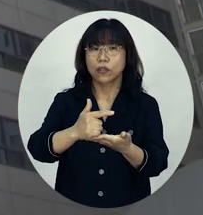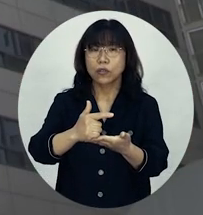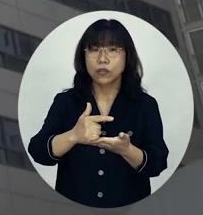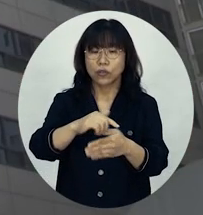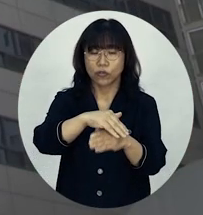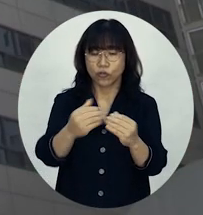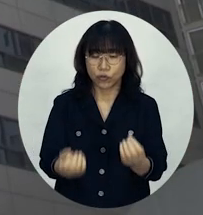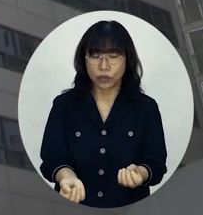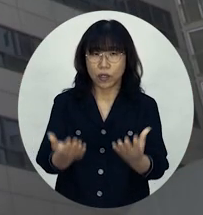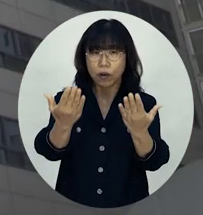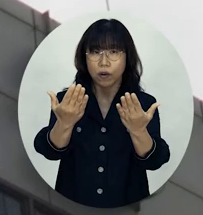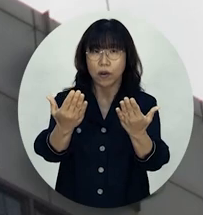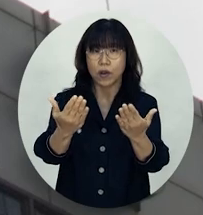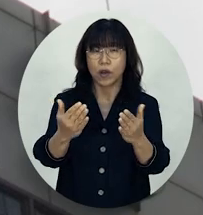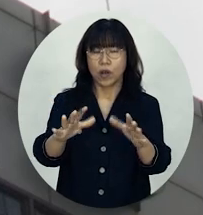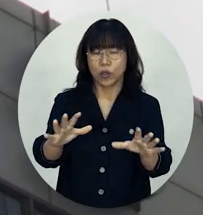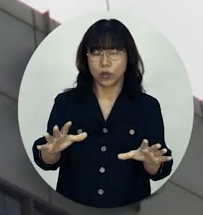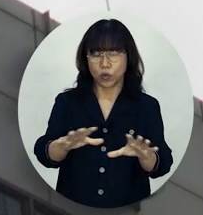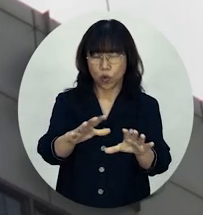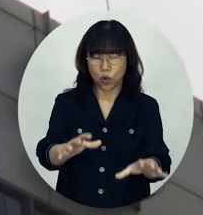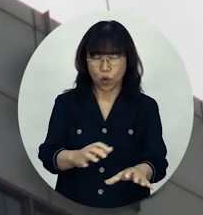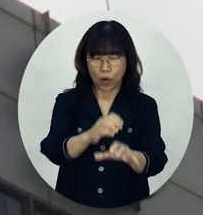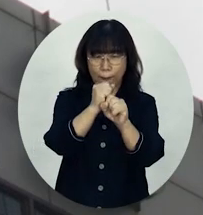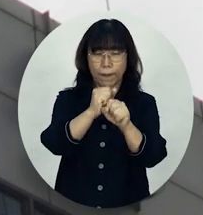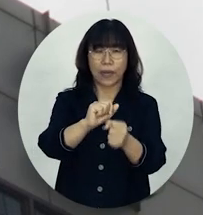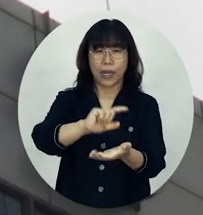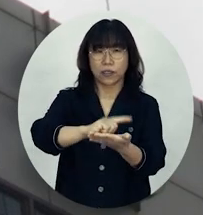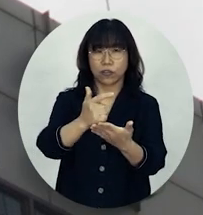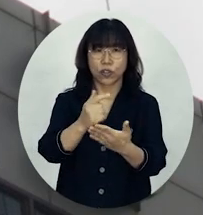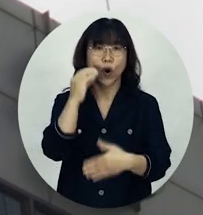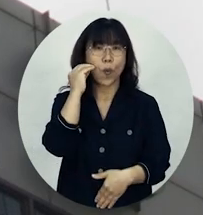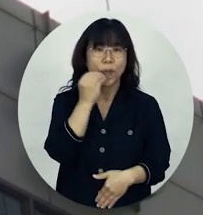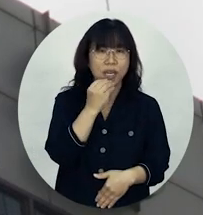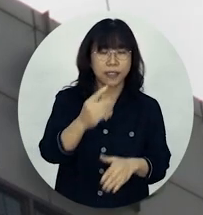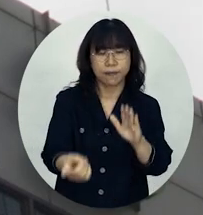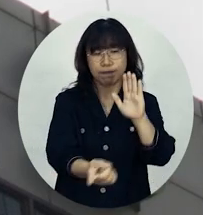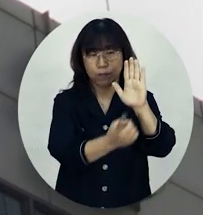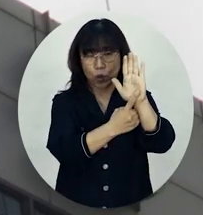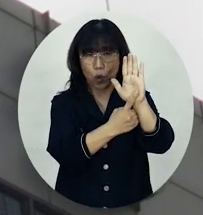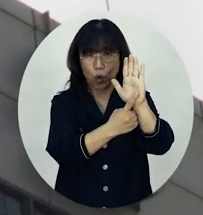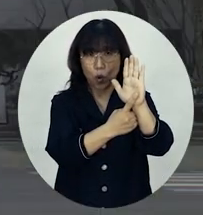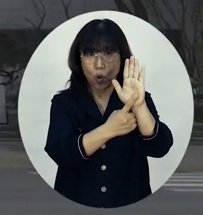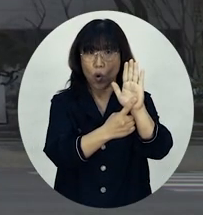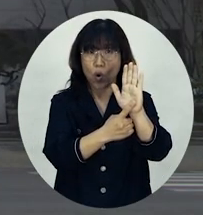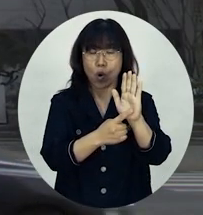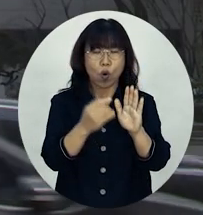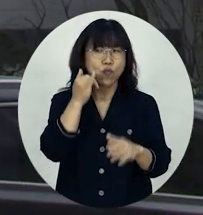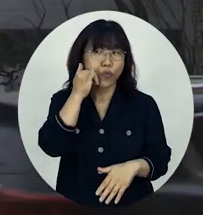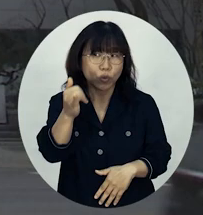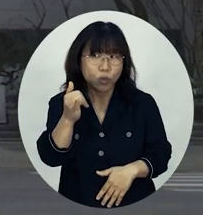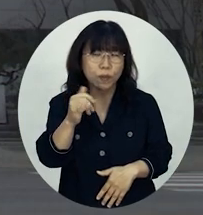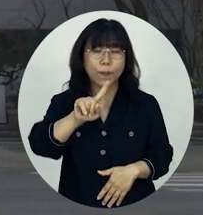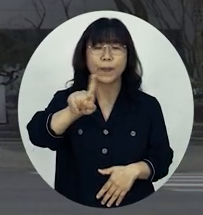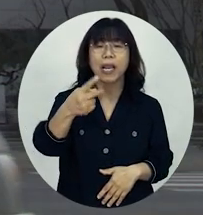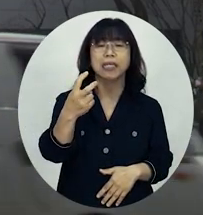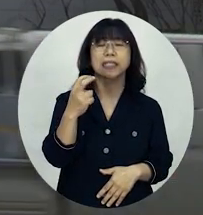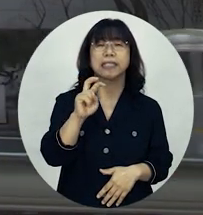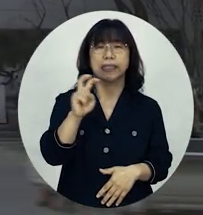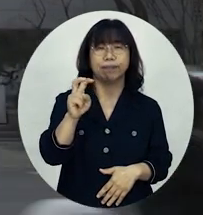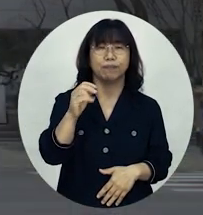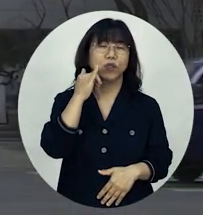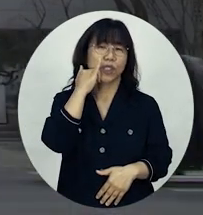세부사항을 강서 구청 홈페이지에 게시하고 관련문의는 120 다산 콜센터 를 통해 24시간 접수 받는 등